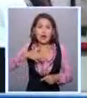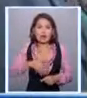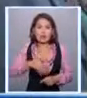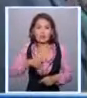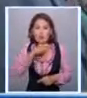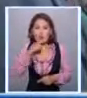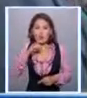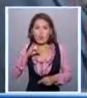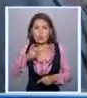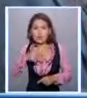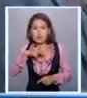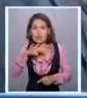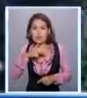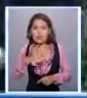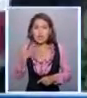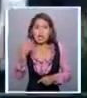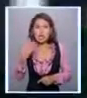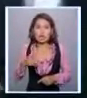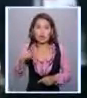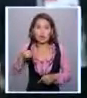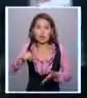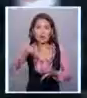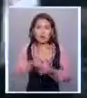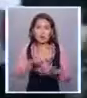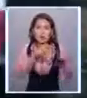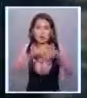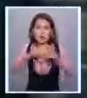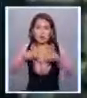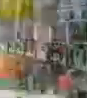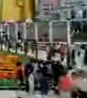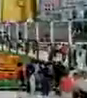Канада, Ресей мен Оңтүстік Кореядан барған 50-ден астам байқаушы бақылады.